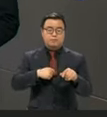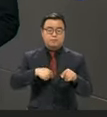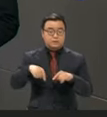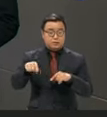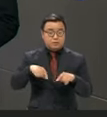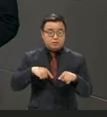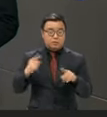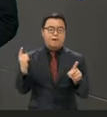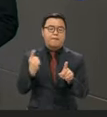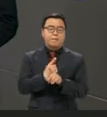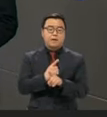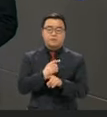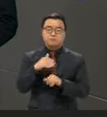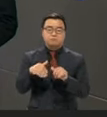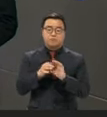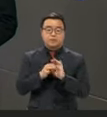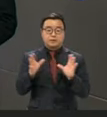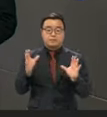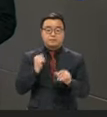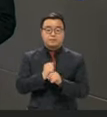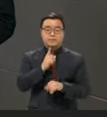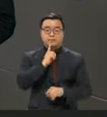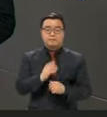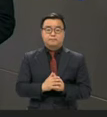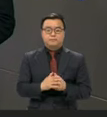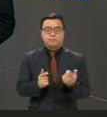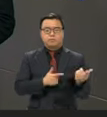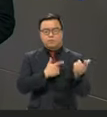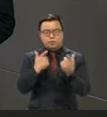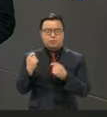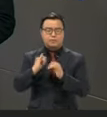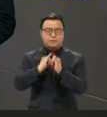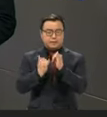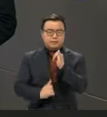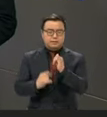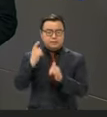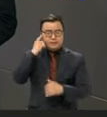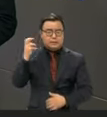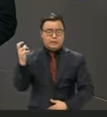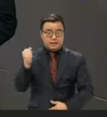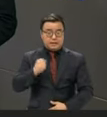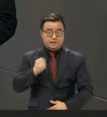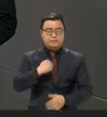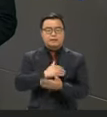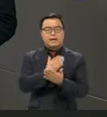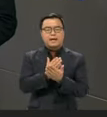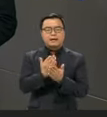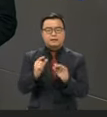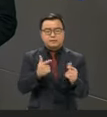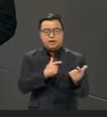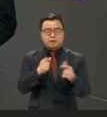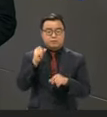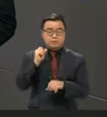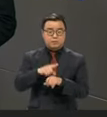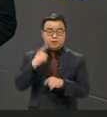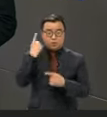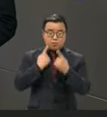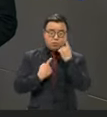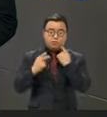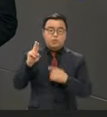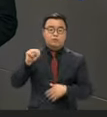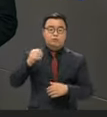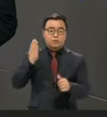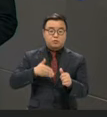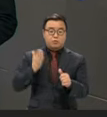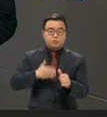않는 교과서를 만들 것이라고 밝혔습니다. 획일적인 역사 인식으로 다양성을 해치고 유엔 권고에도 어긋난다는